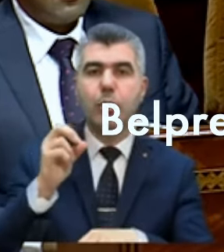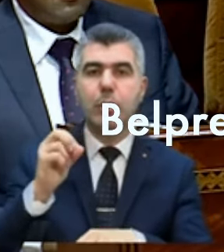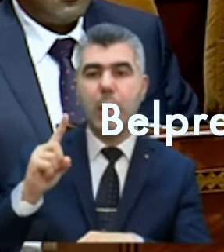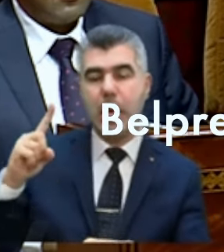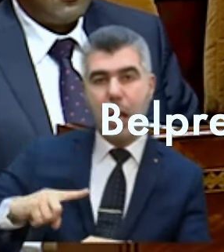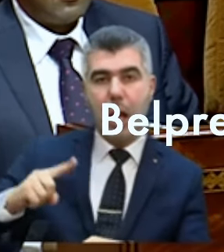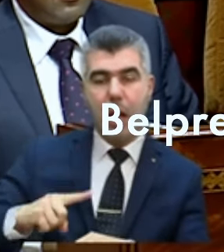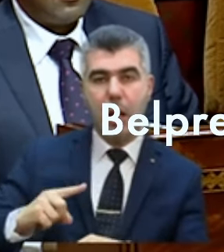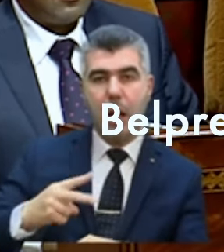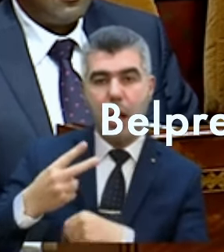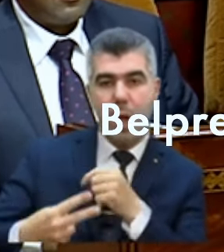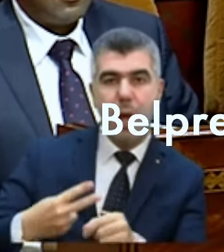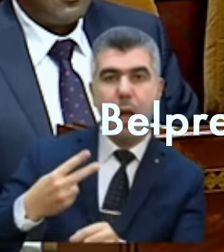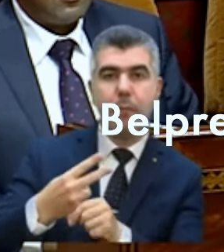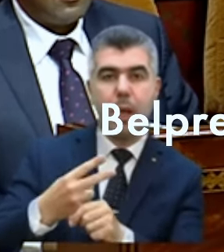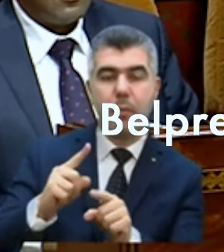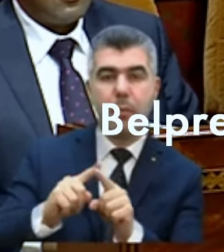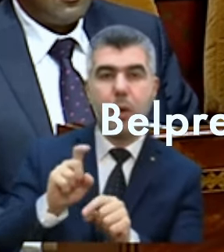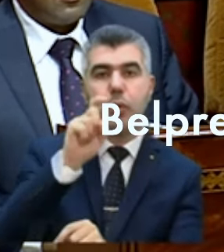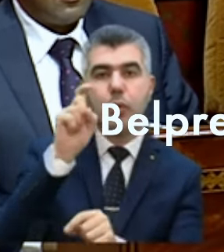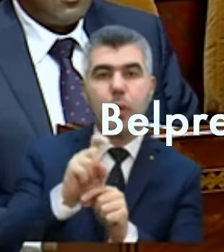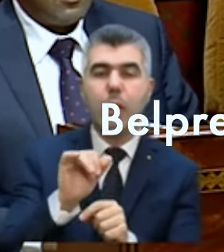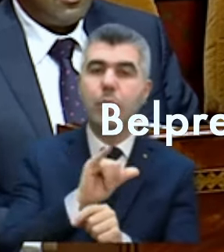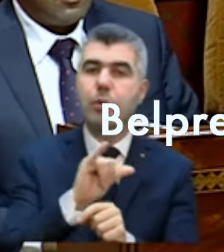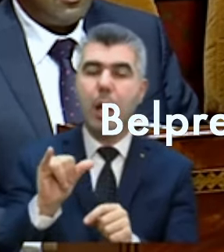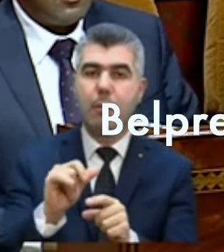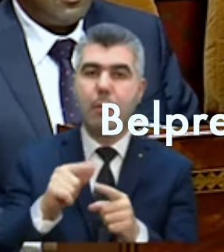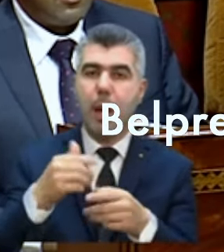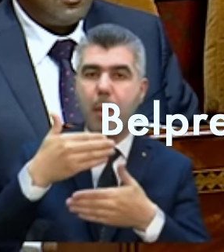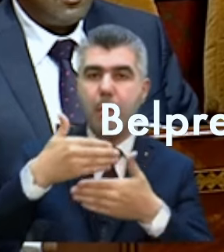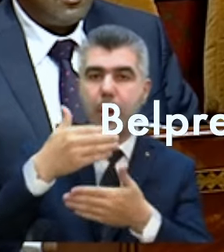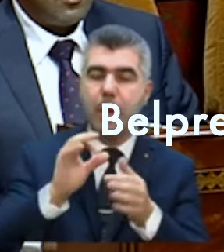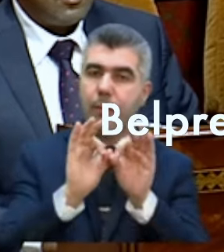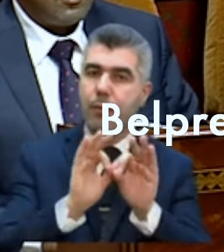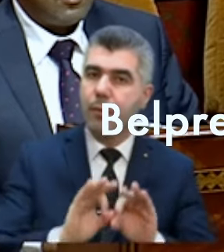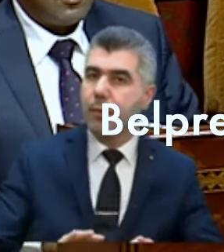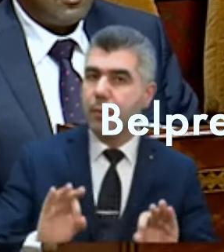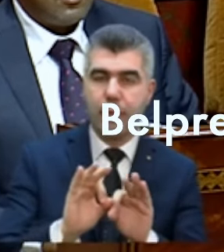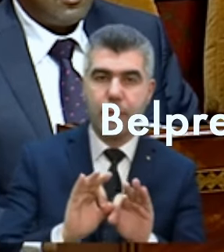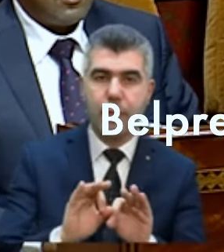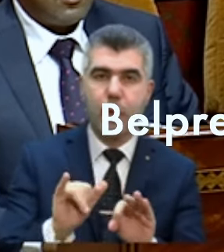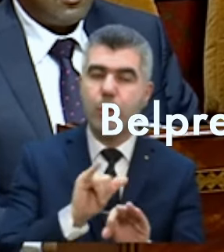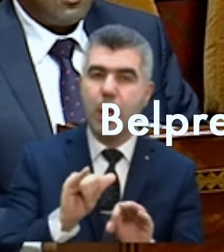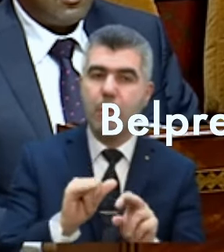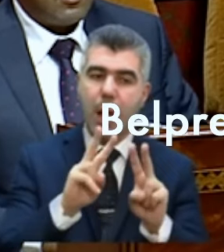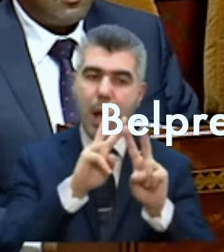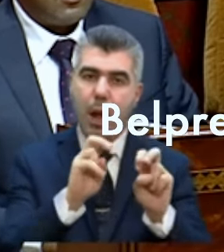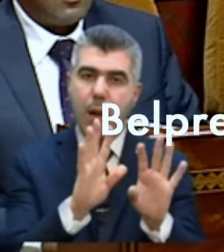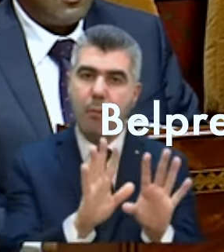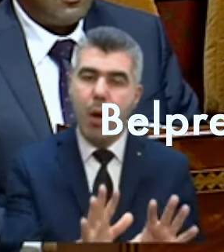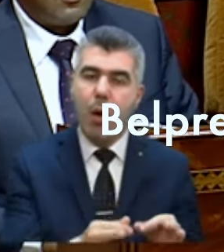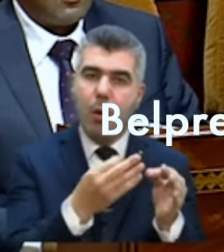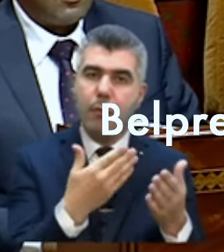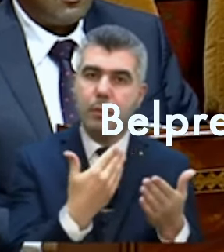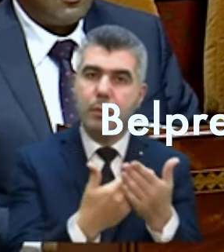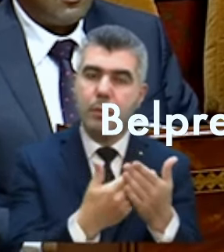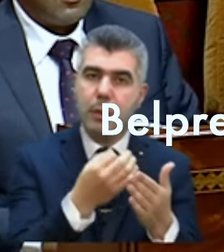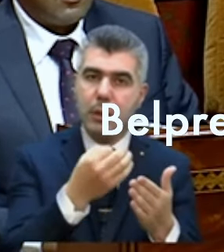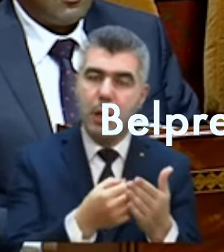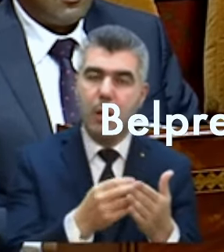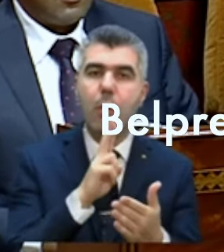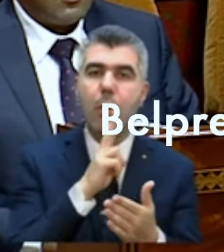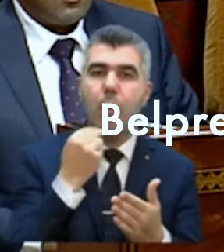تدوز عامين وتعطيونا اسئله بدون بناء وبدون حتى طريقه التحيه ديالها يندى لها الجبين.